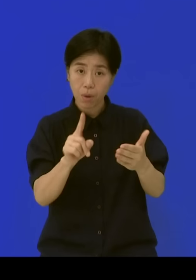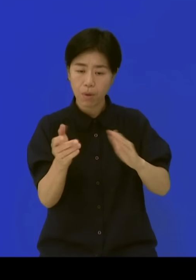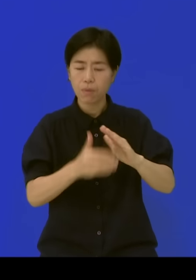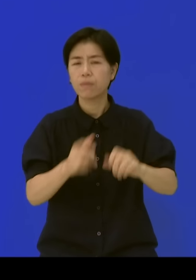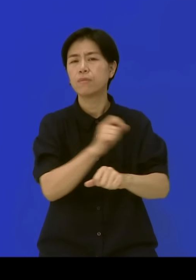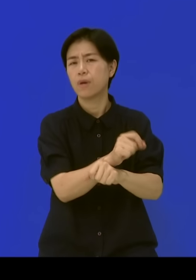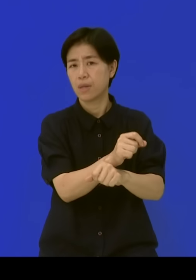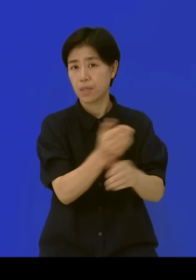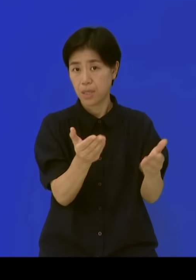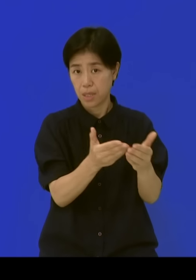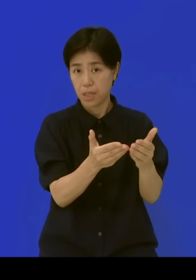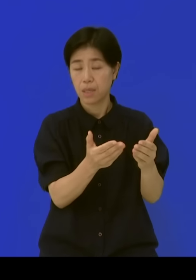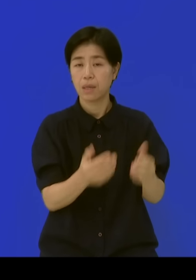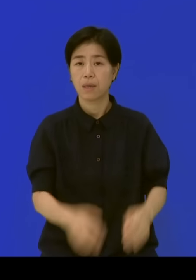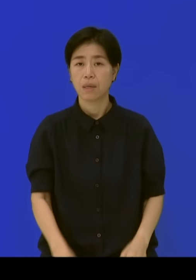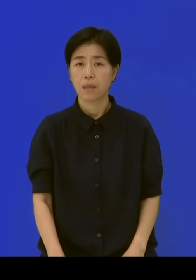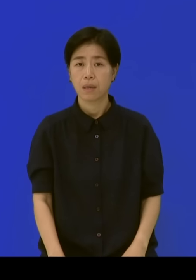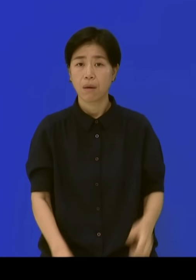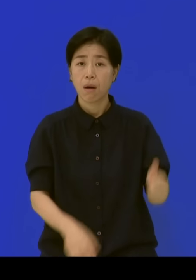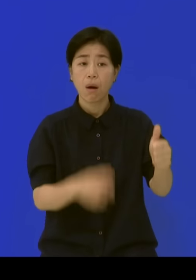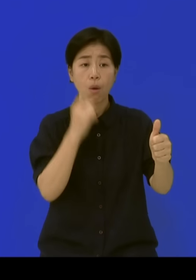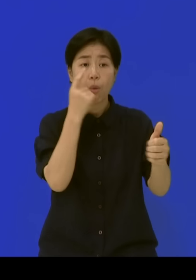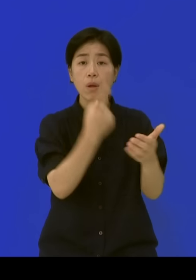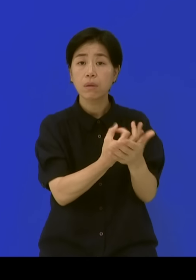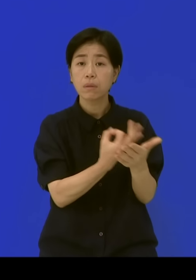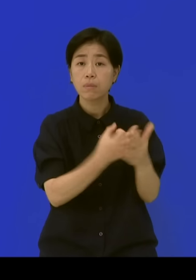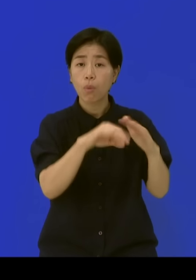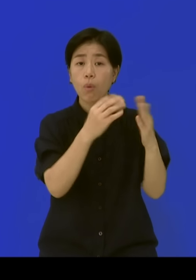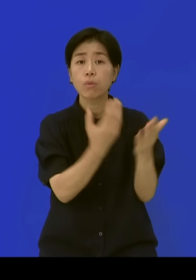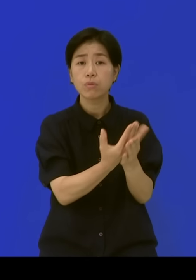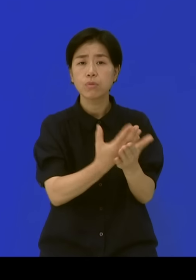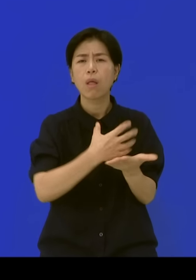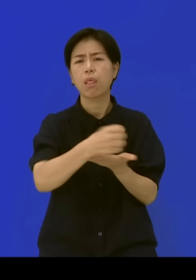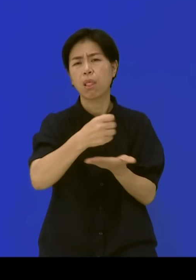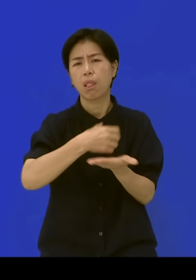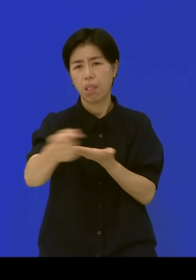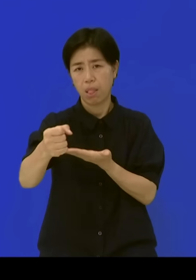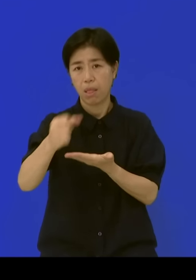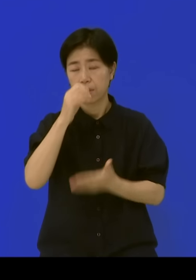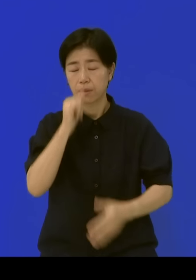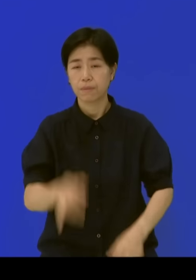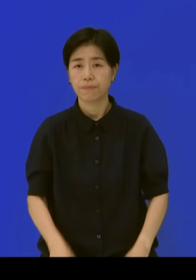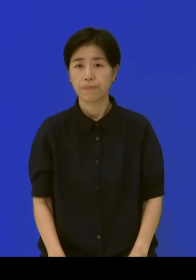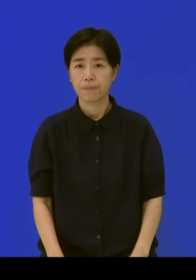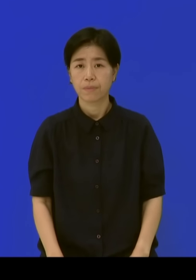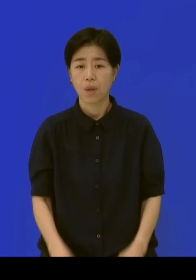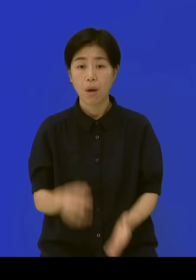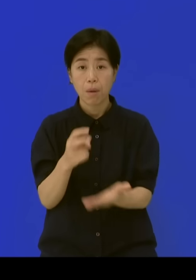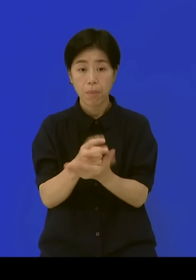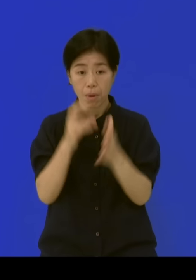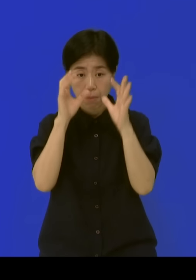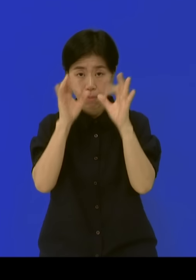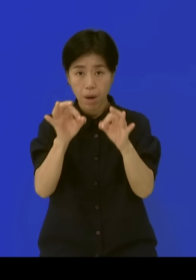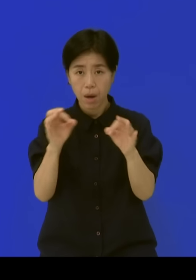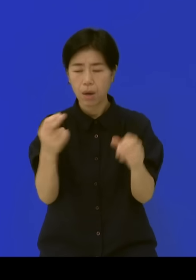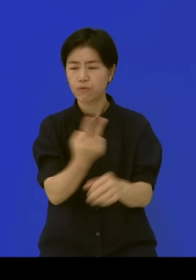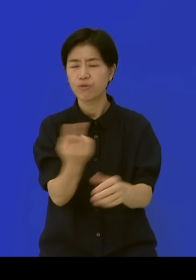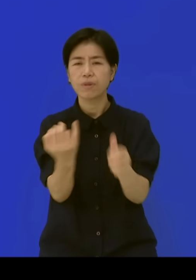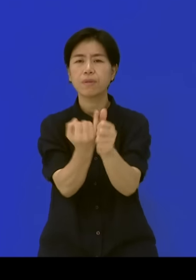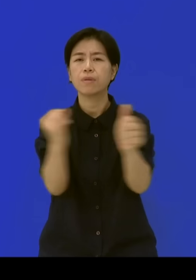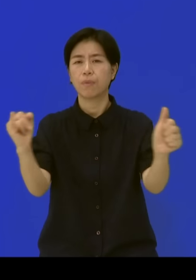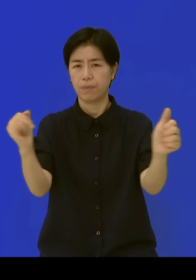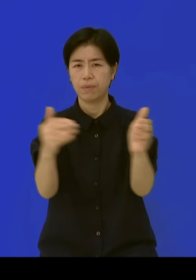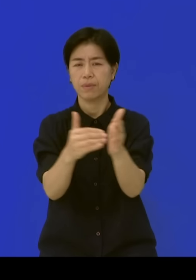그 월급도 차압을 당하시고 예. 이런 과정을 거치셨어요. 그래서 법적으로 두 분이 이혼도 하셨고